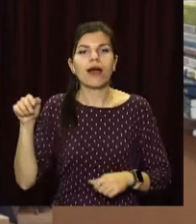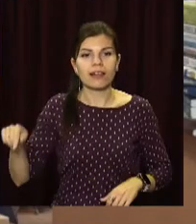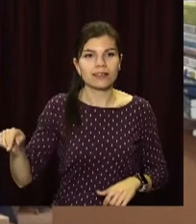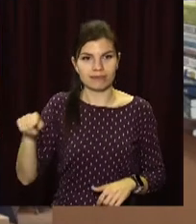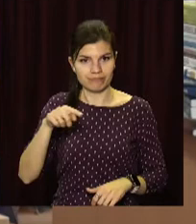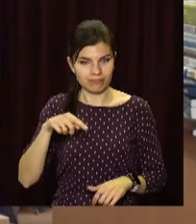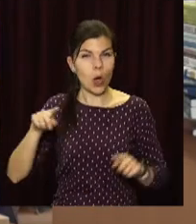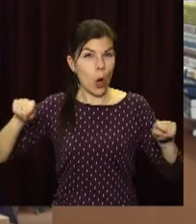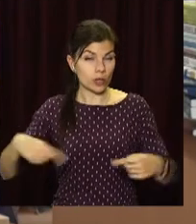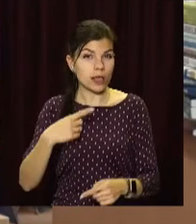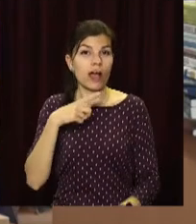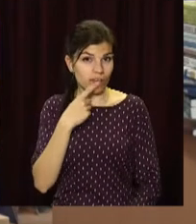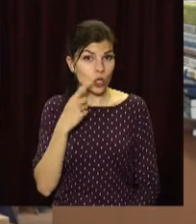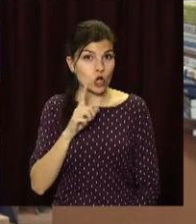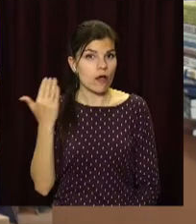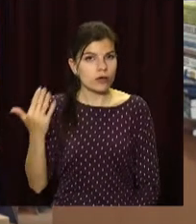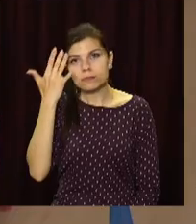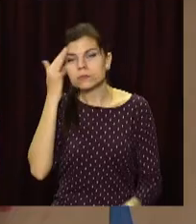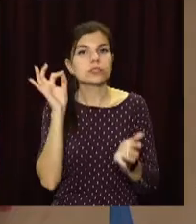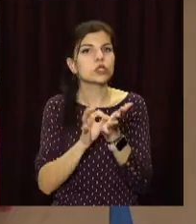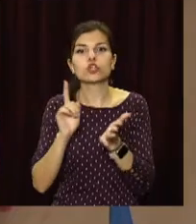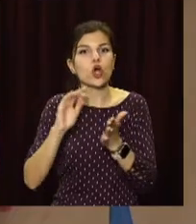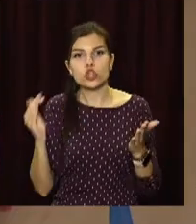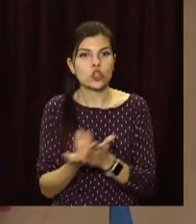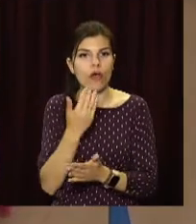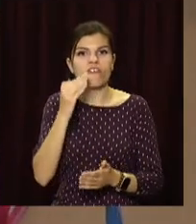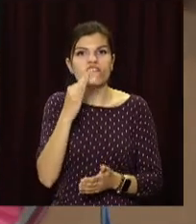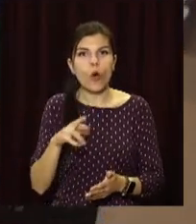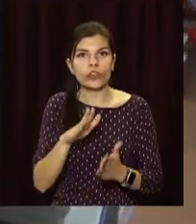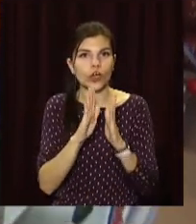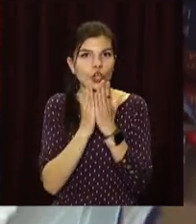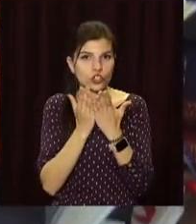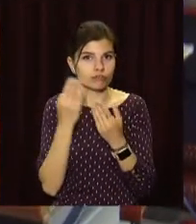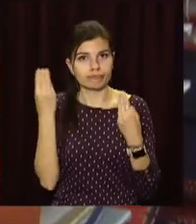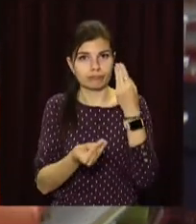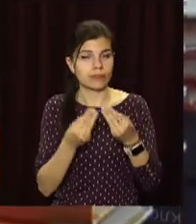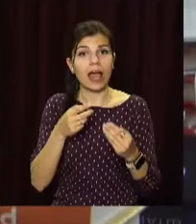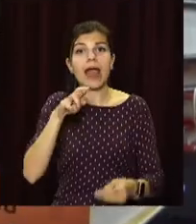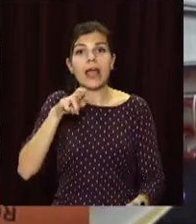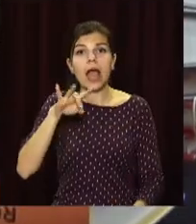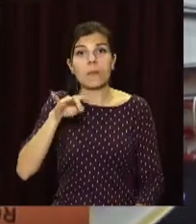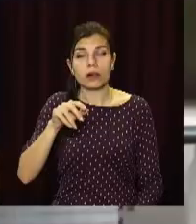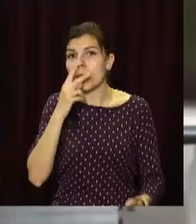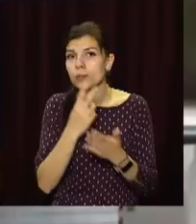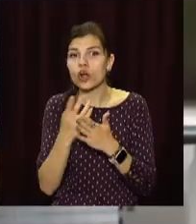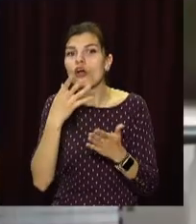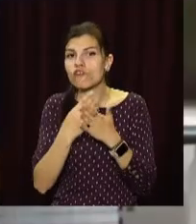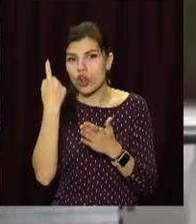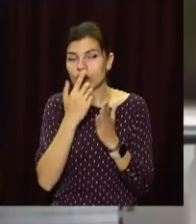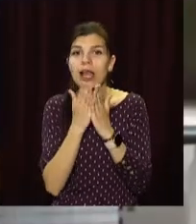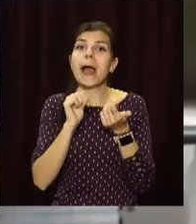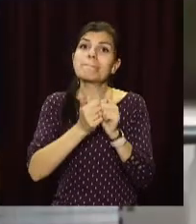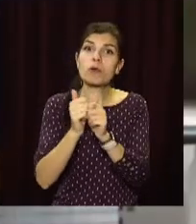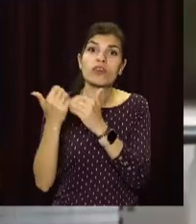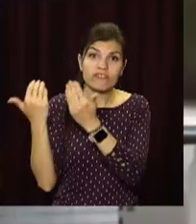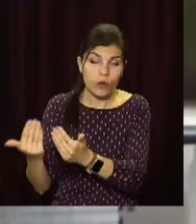бібліохаби. Організатори кажуть, їхня мета – оновити книжковий фонд читалень міста. На ярмарку презентують власні книжки як